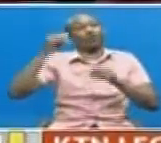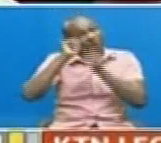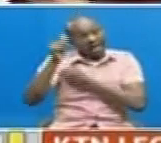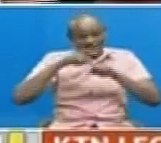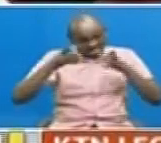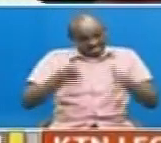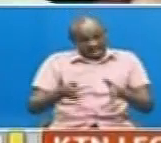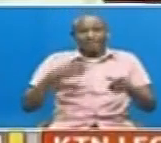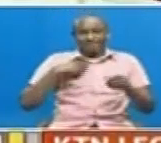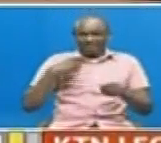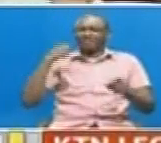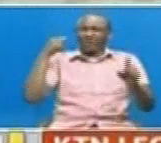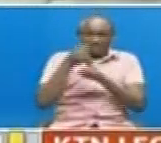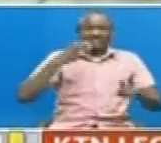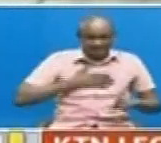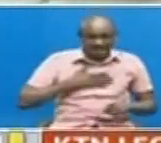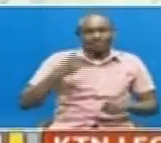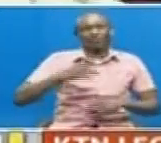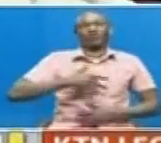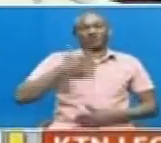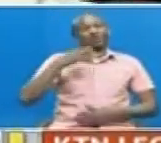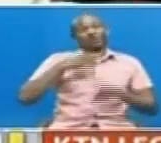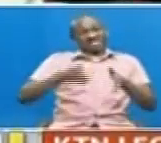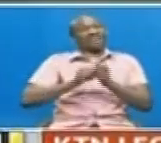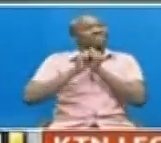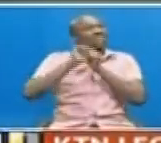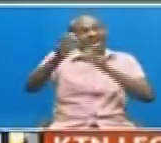but the impact is going to be felt from here.